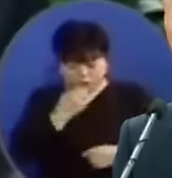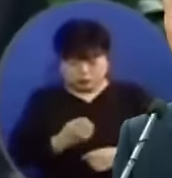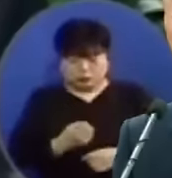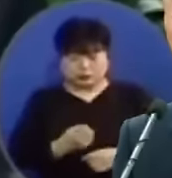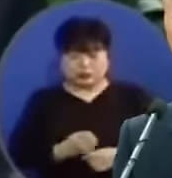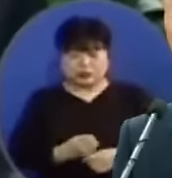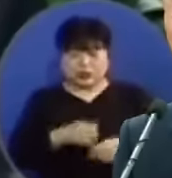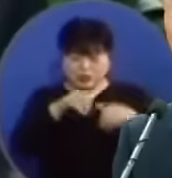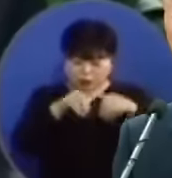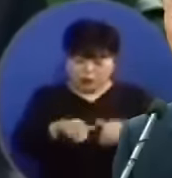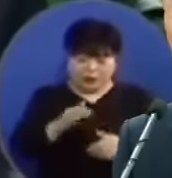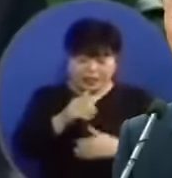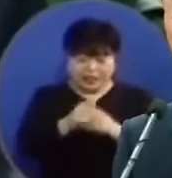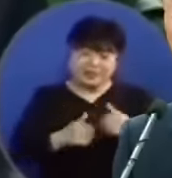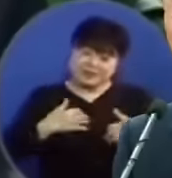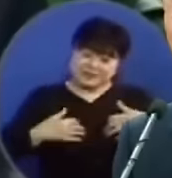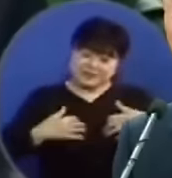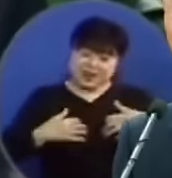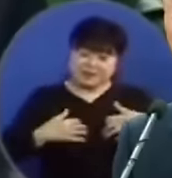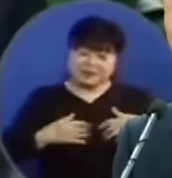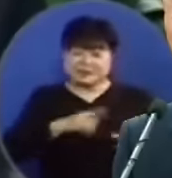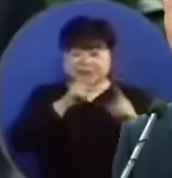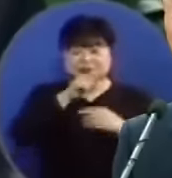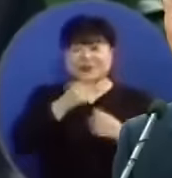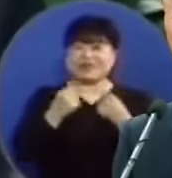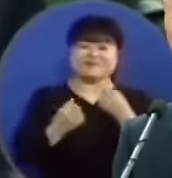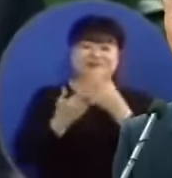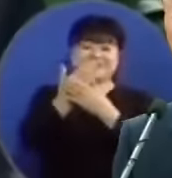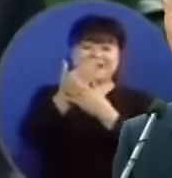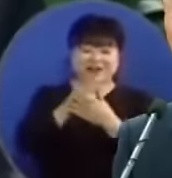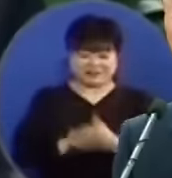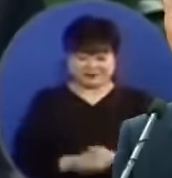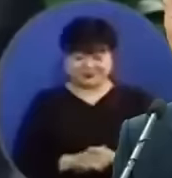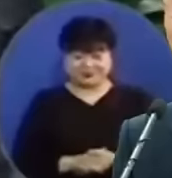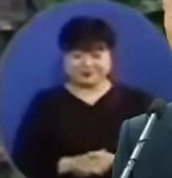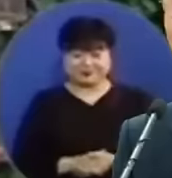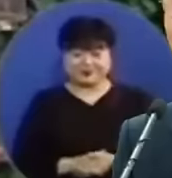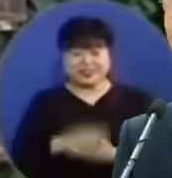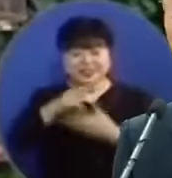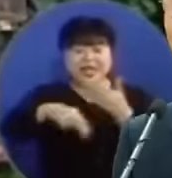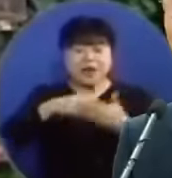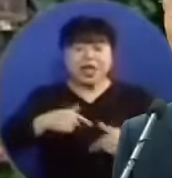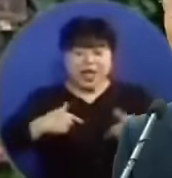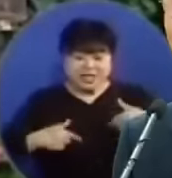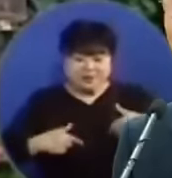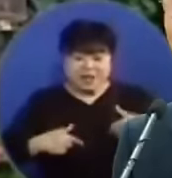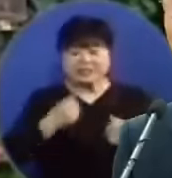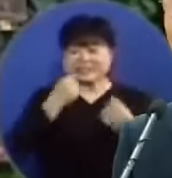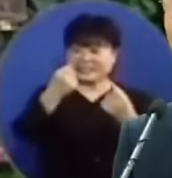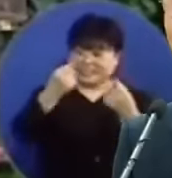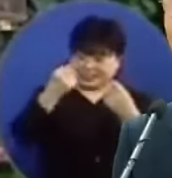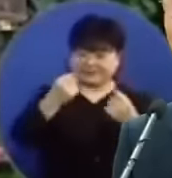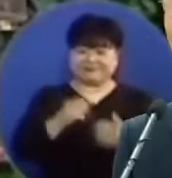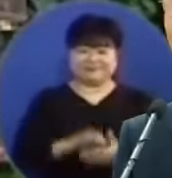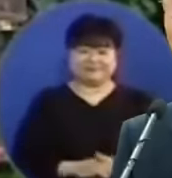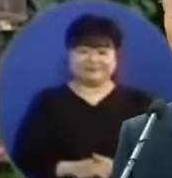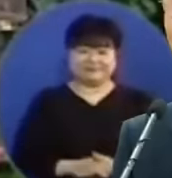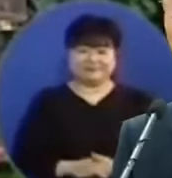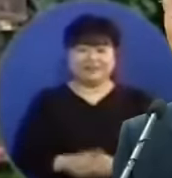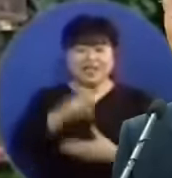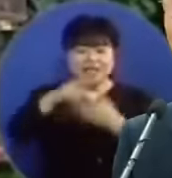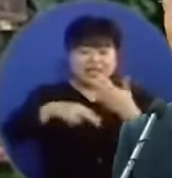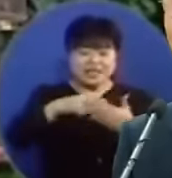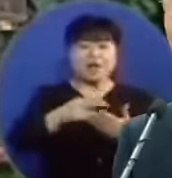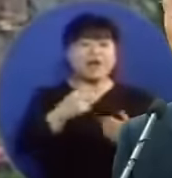것입니다. 하나님을 기뻐하면 삶의 힘이 생깁니다. 느헤미야 8장 10절에 야훼를 기뻐하는 것이 너희 힘이니라. 한번 따라 말씀해보세요.